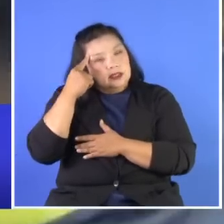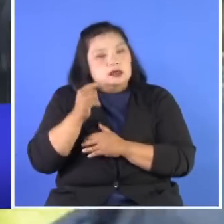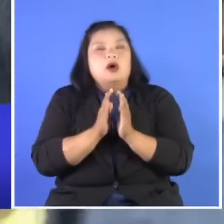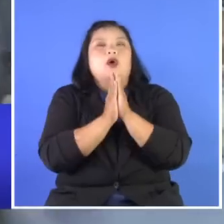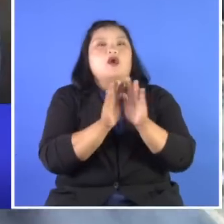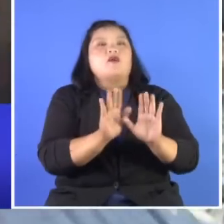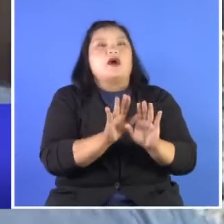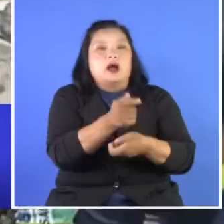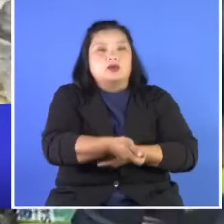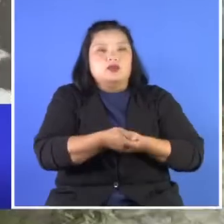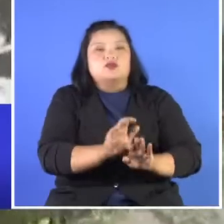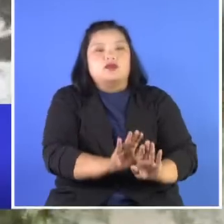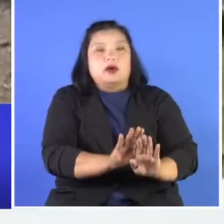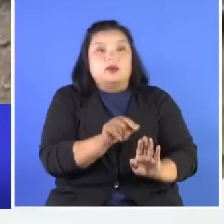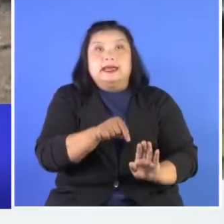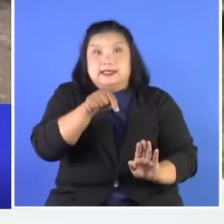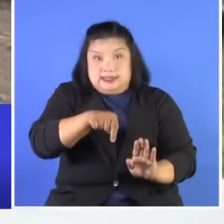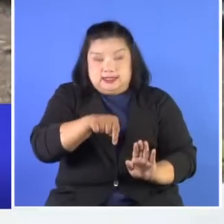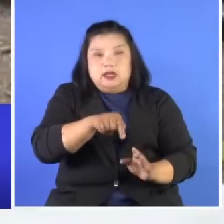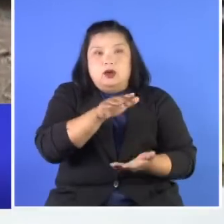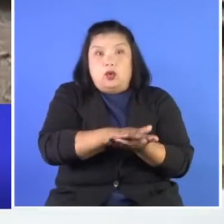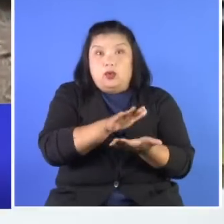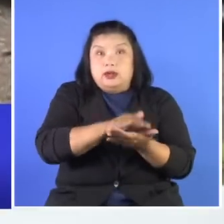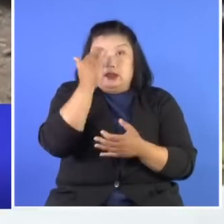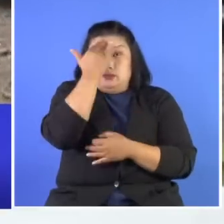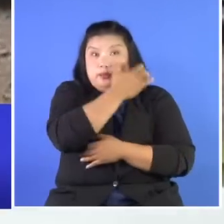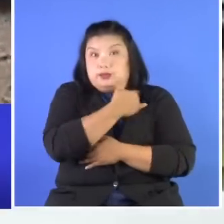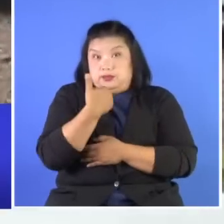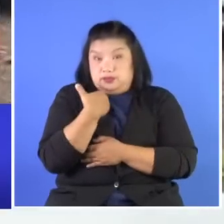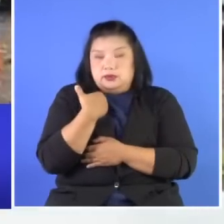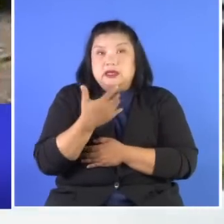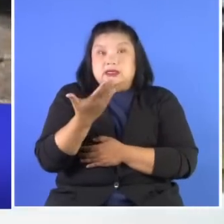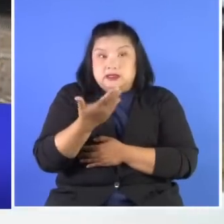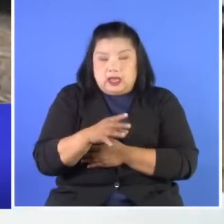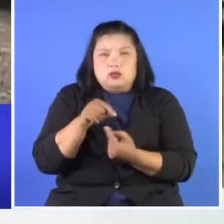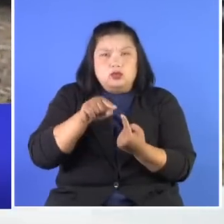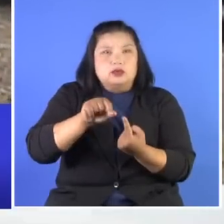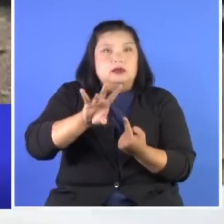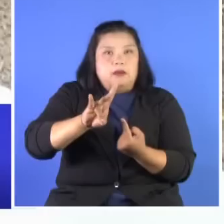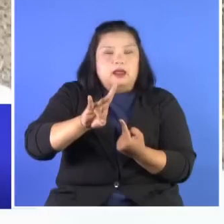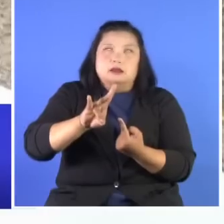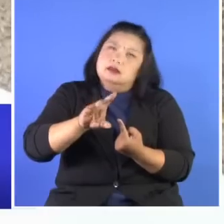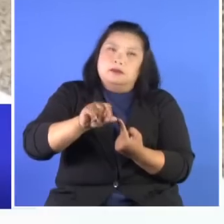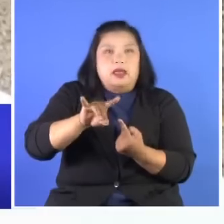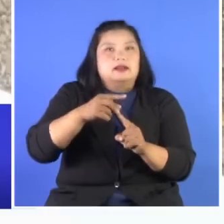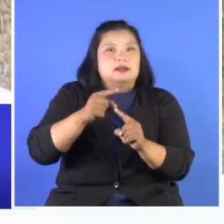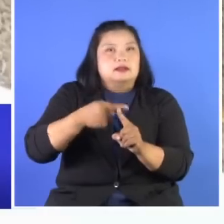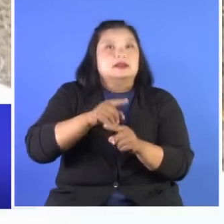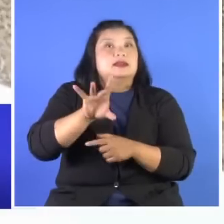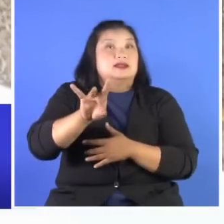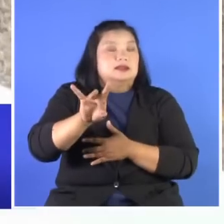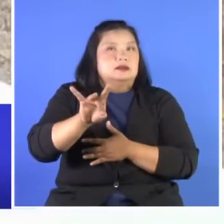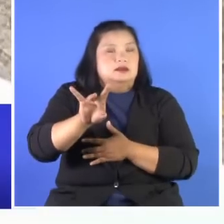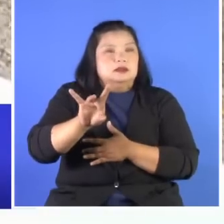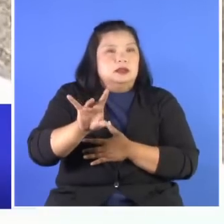ฝากฝันไว้อยู่ที่สุสานโรงเรียนดอนบอสโกอย่างที่ว่าเนี่ยจนกระทั่งวันที่28กรกฎาคมที่ผ่านมาเนี่ยขณะที่